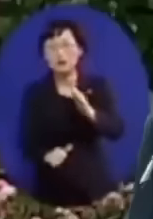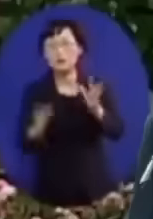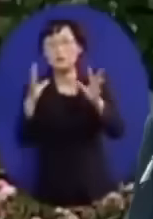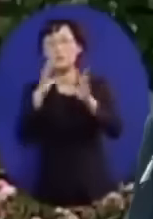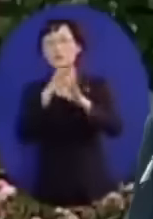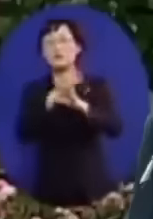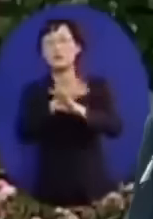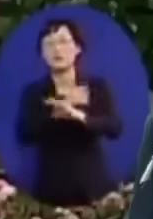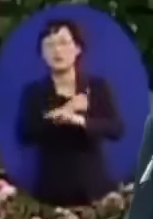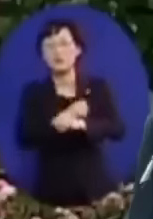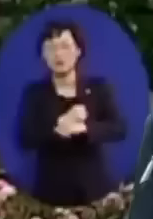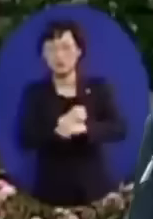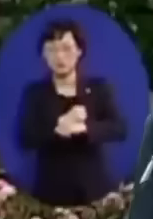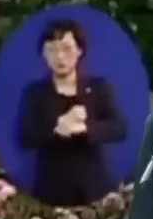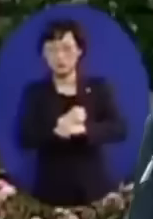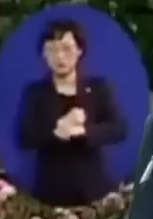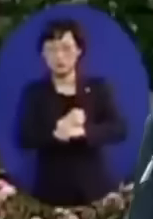패망하여